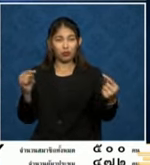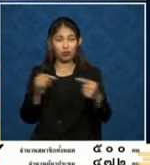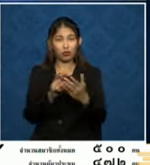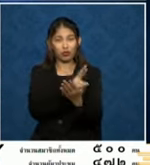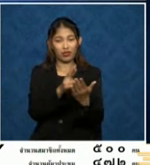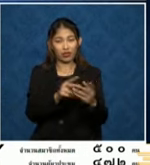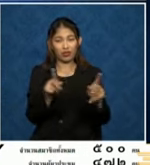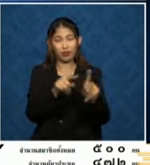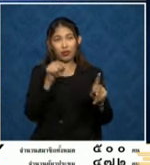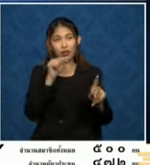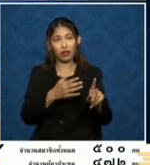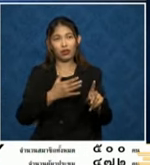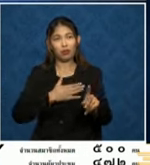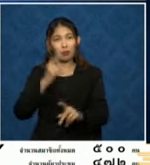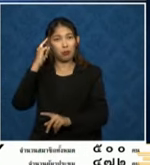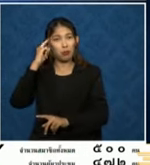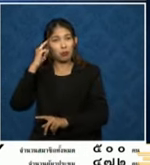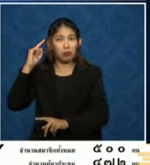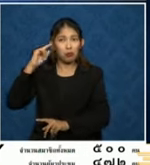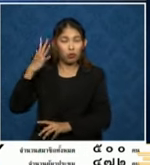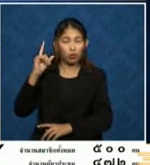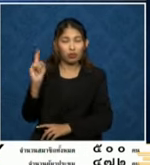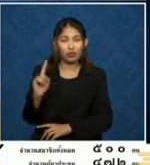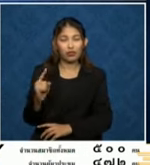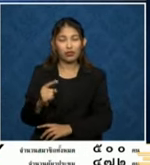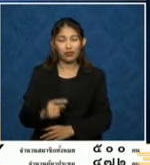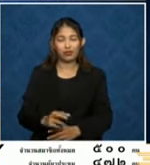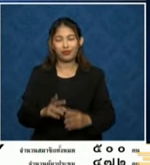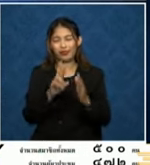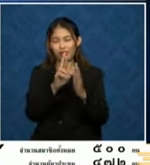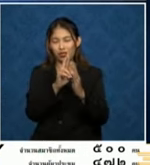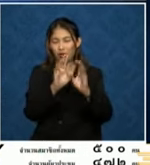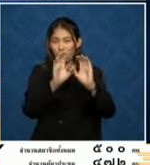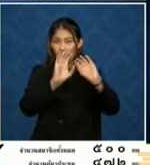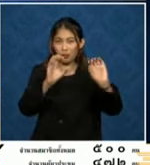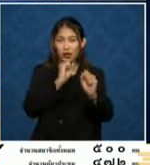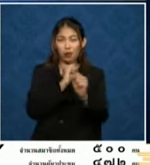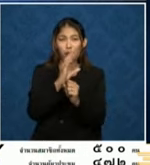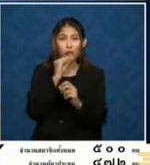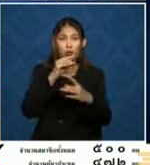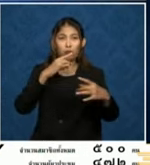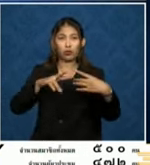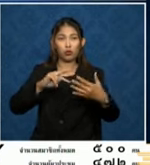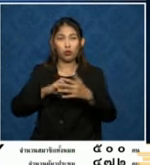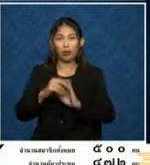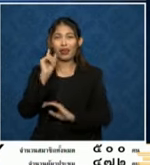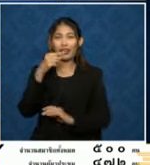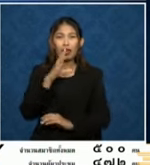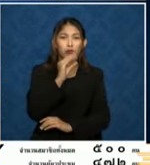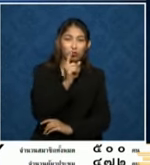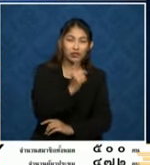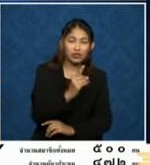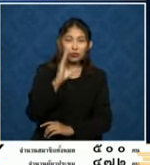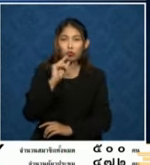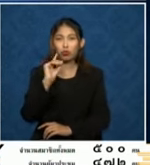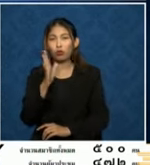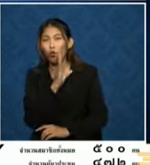ชุดนี้ครับทำให้เราไม่รู้เลยครับว่าเวลาคนของรัฐบาลพูดอะไรไม่ตรงกันตกลงใครพูดจริงใครพูดไม่จริ